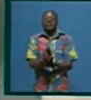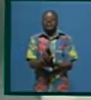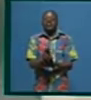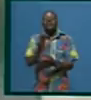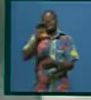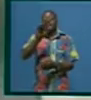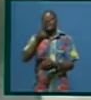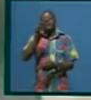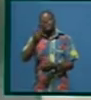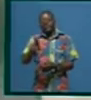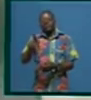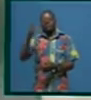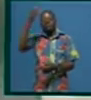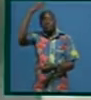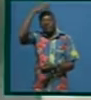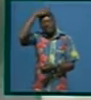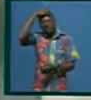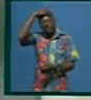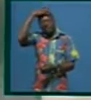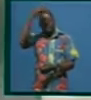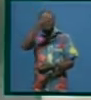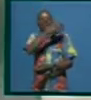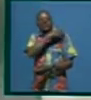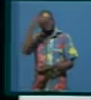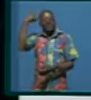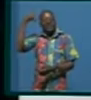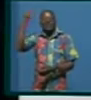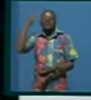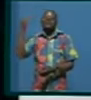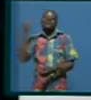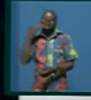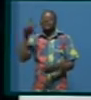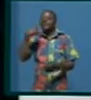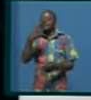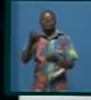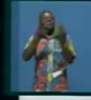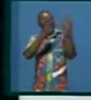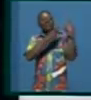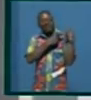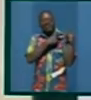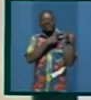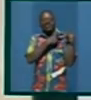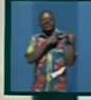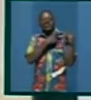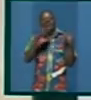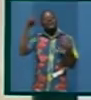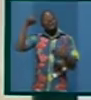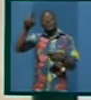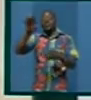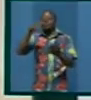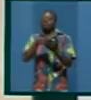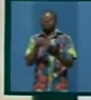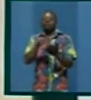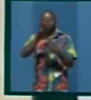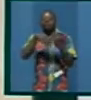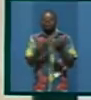le chapeau du chef flotte dans l'air et les têtes se cognent pour savoir qui le portera. Eddy Komboyogo seul contre tous. Titre